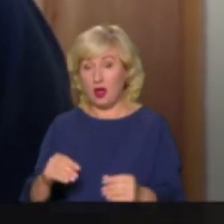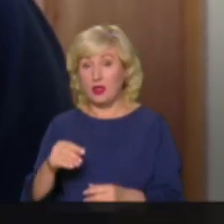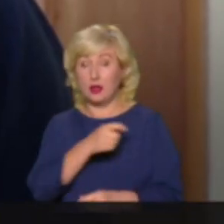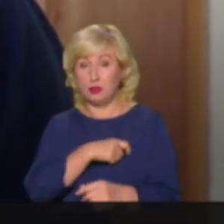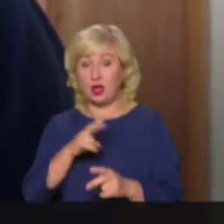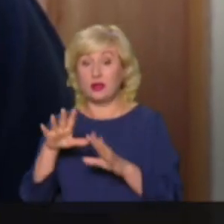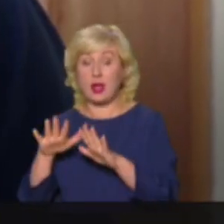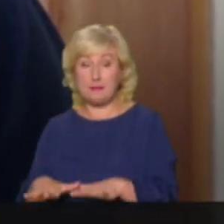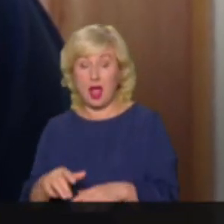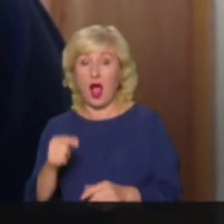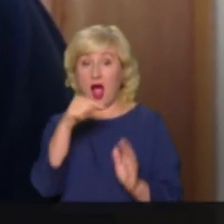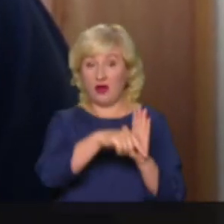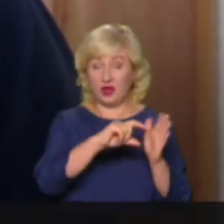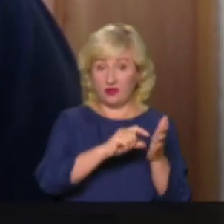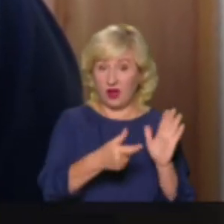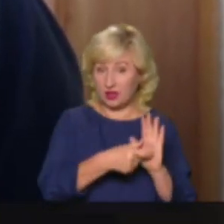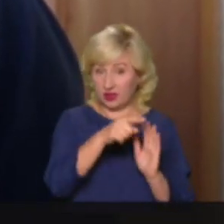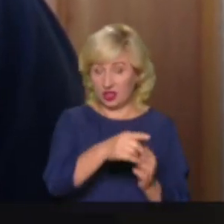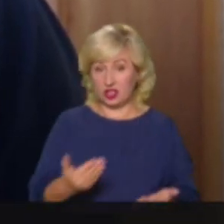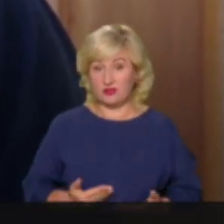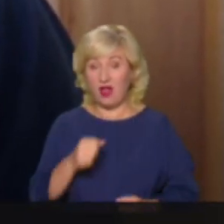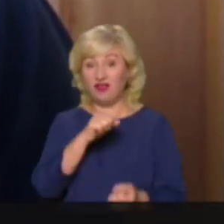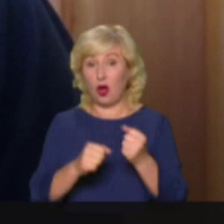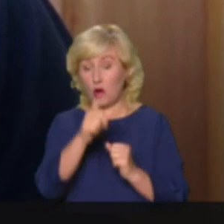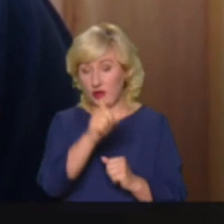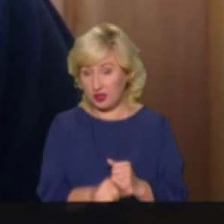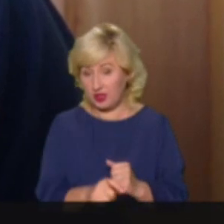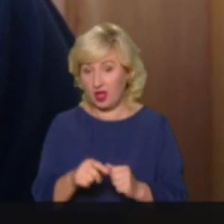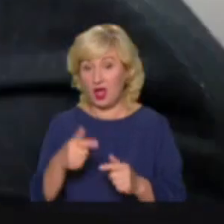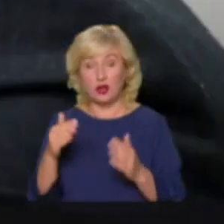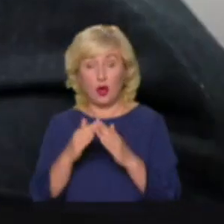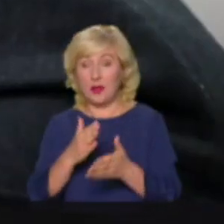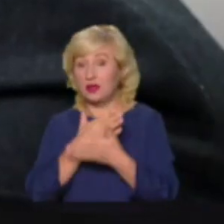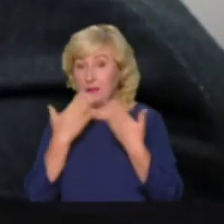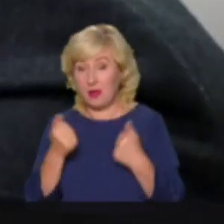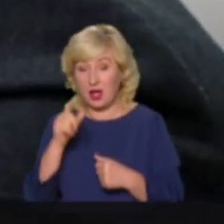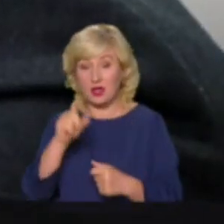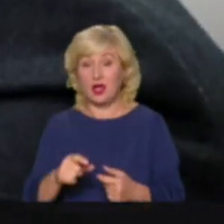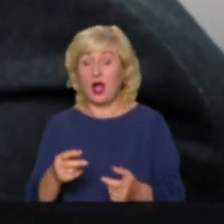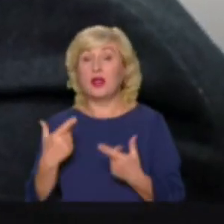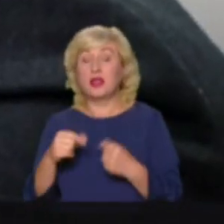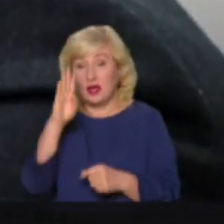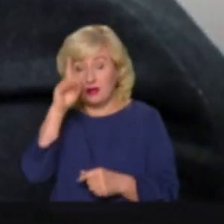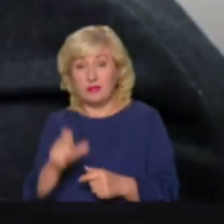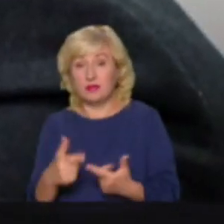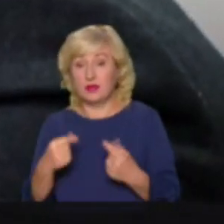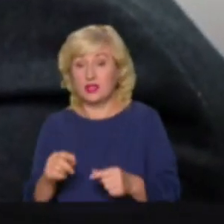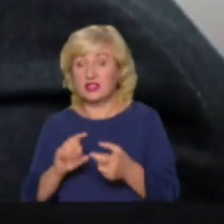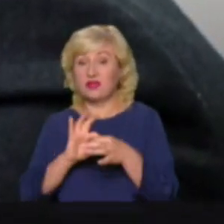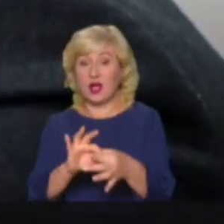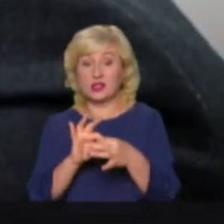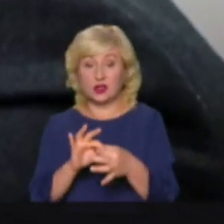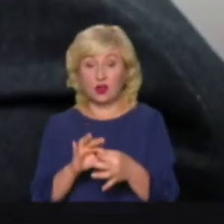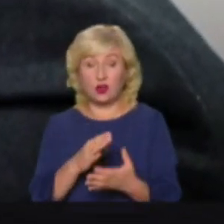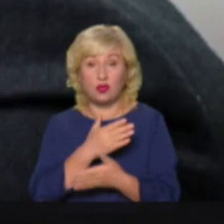з вівторка Одарченка вдома немає, де він – не знає, на зв'язок депутат не виходить. Немає зв'язку з Одарченком